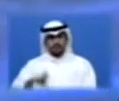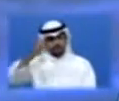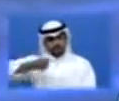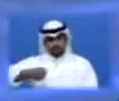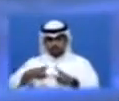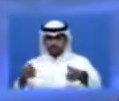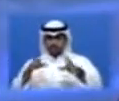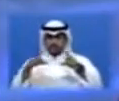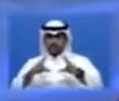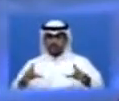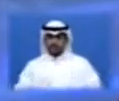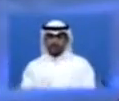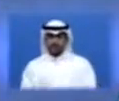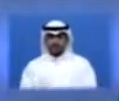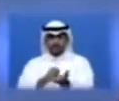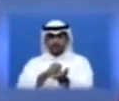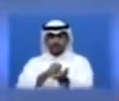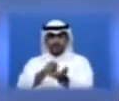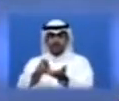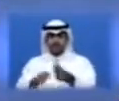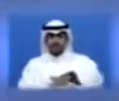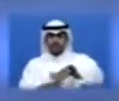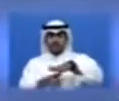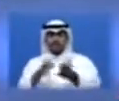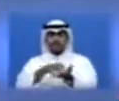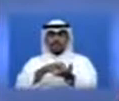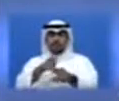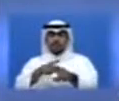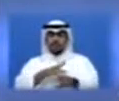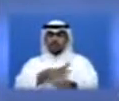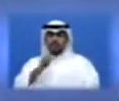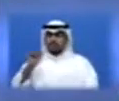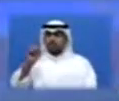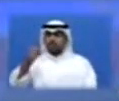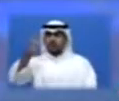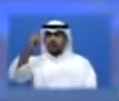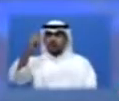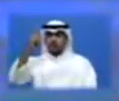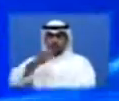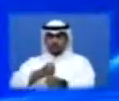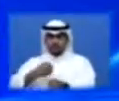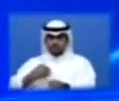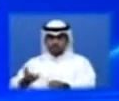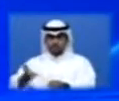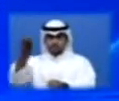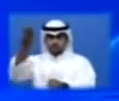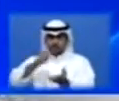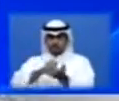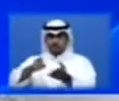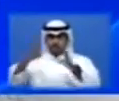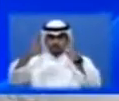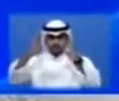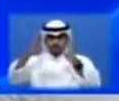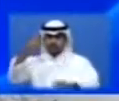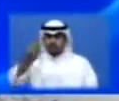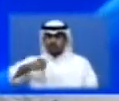مرحبا بكم. بعث حضرة صاحب السمو أمير البلاد الشيخ صباح الأحمد الجابر الصباح حفظه الله ورعاه ببرقية